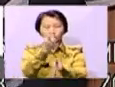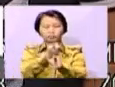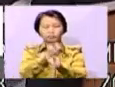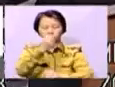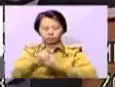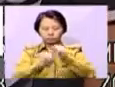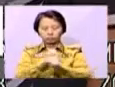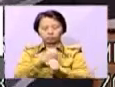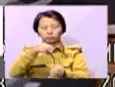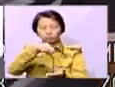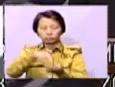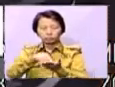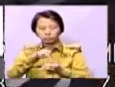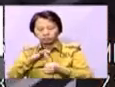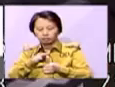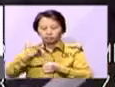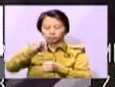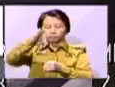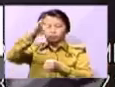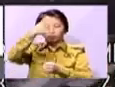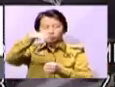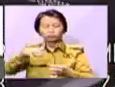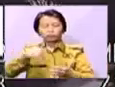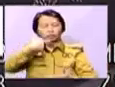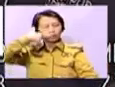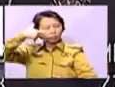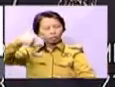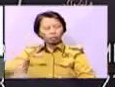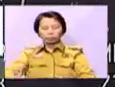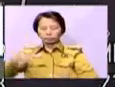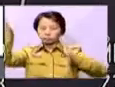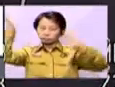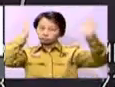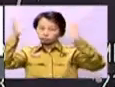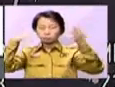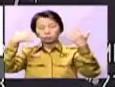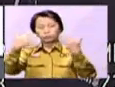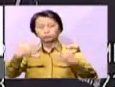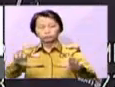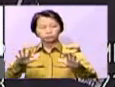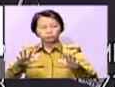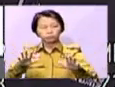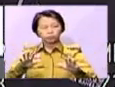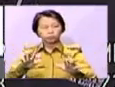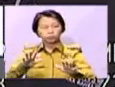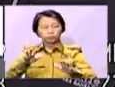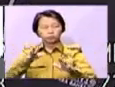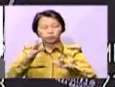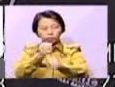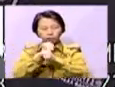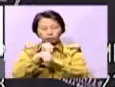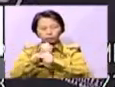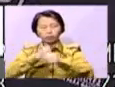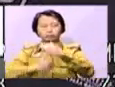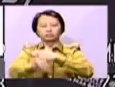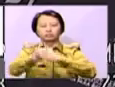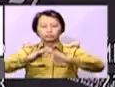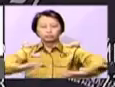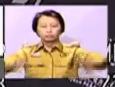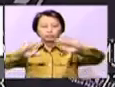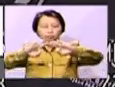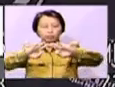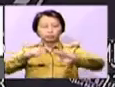kita begitu bersemangat sekali kerana setelah sekian lama Malaysia telah pun dapat masuk final kali ini dan kita